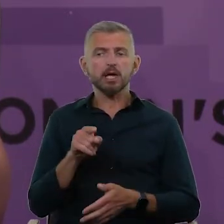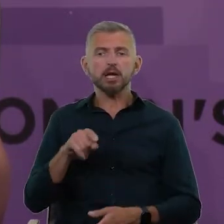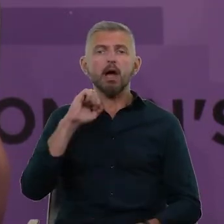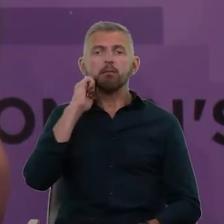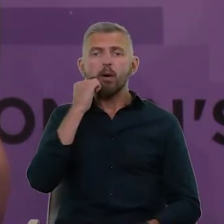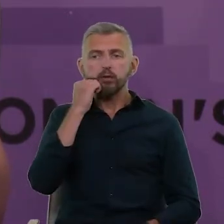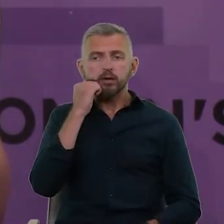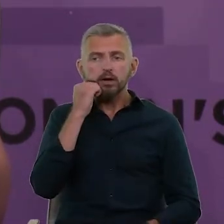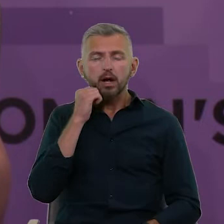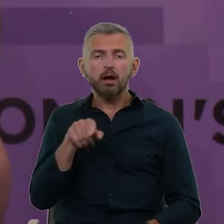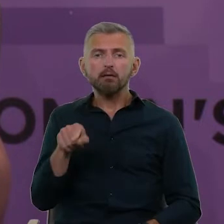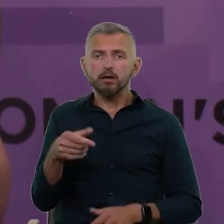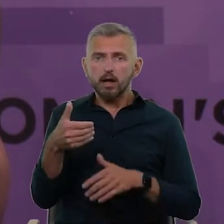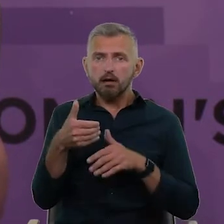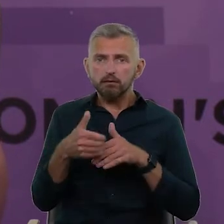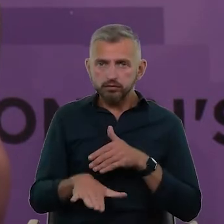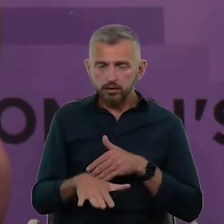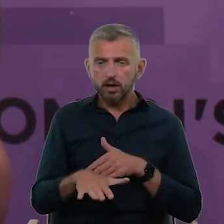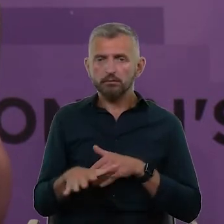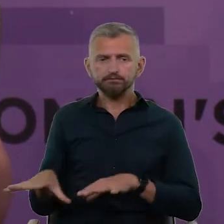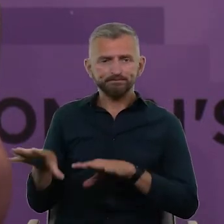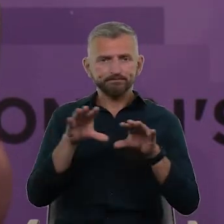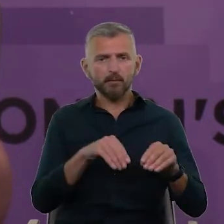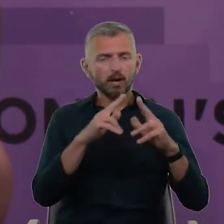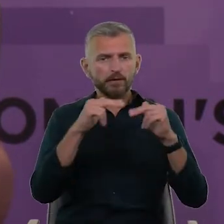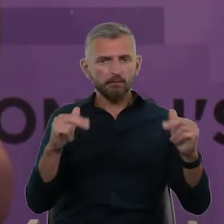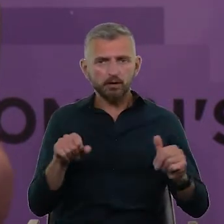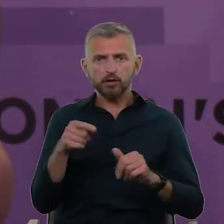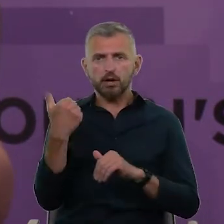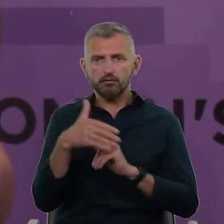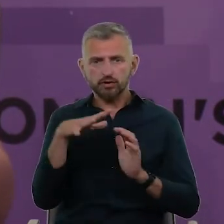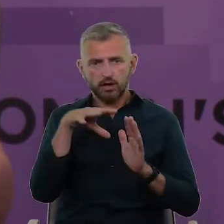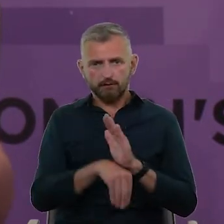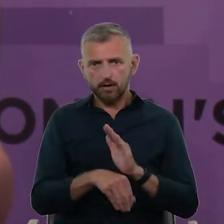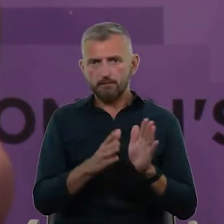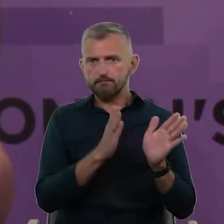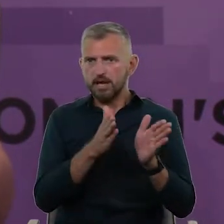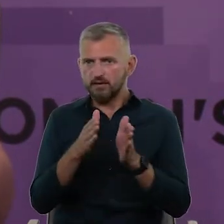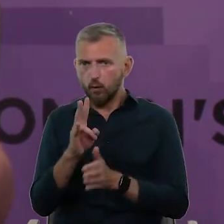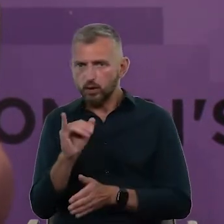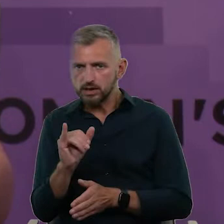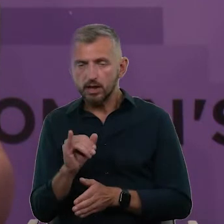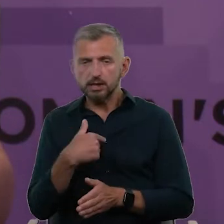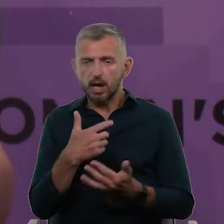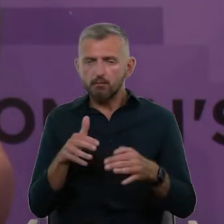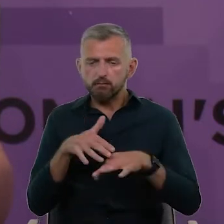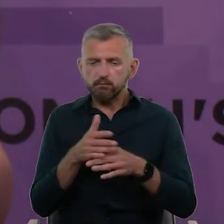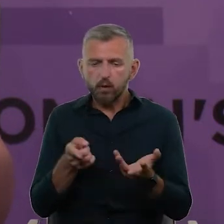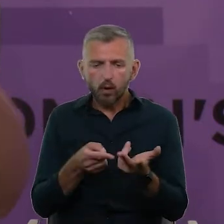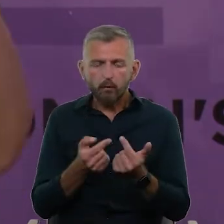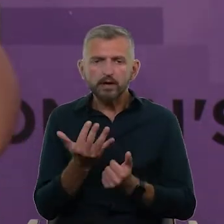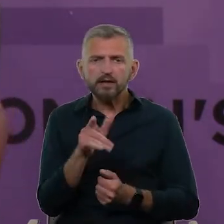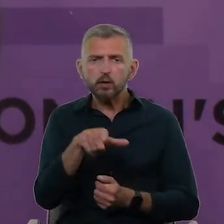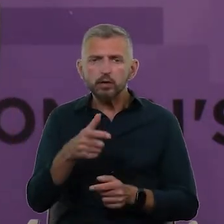бабуся, вона вже у Дніпрі. Вона вже в пансіоні, і я порахувала, скільки людей допомагало